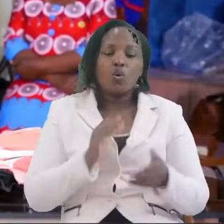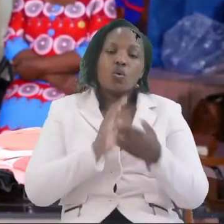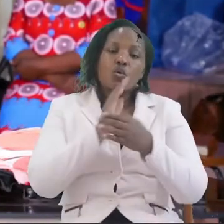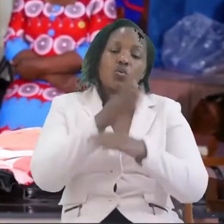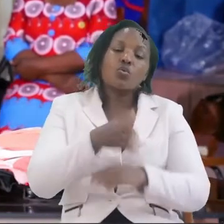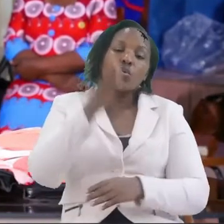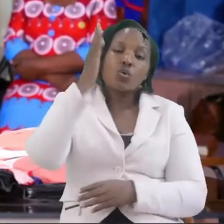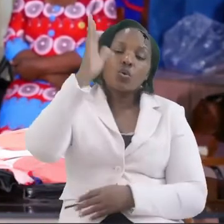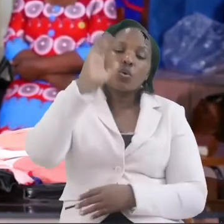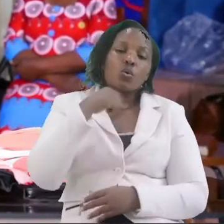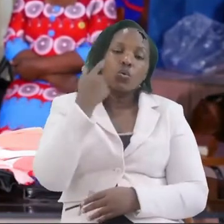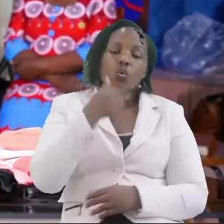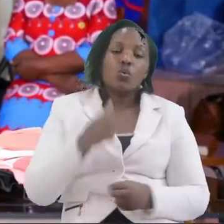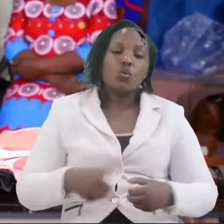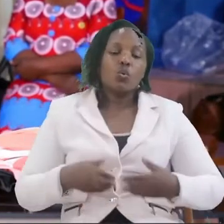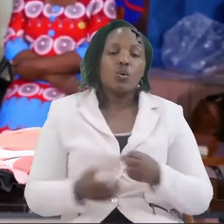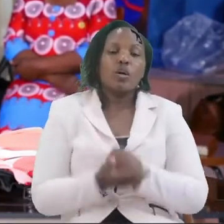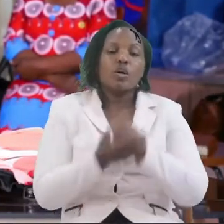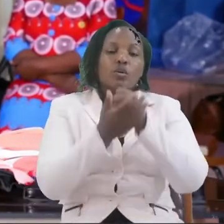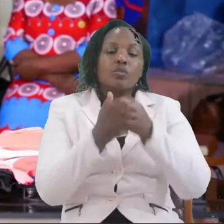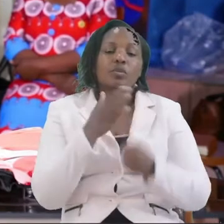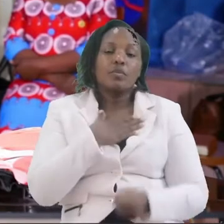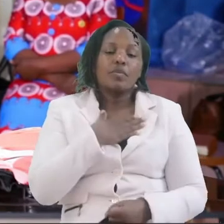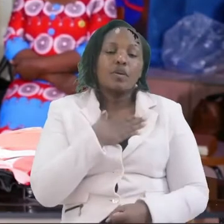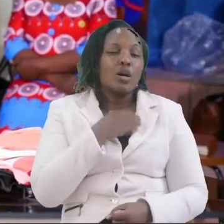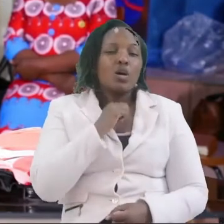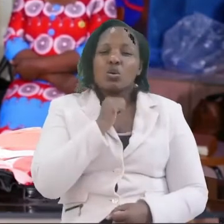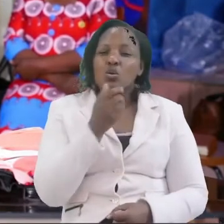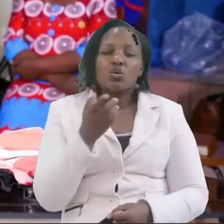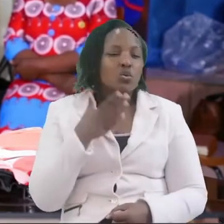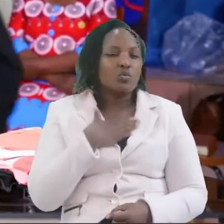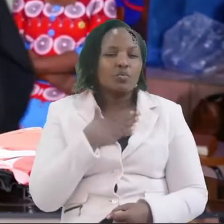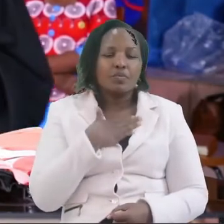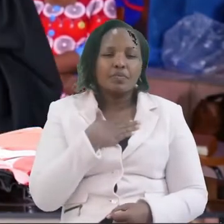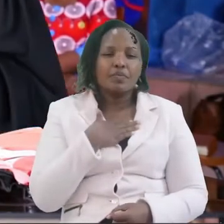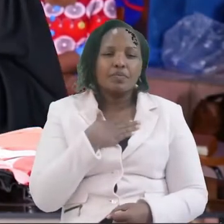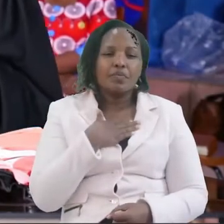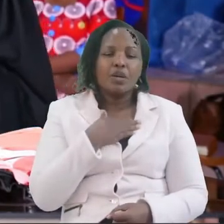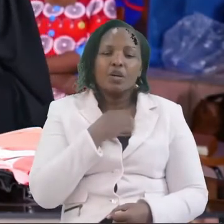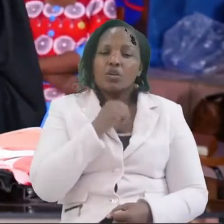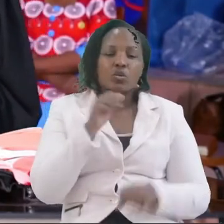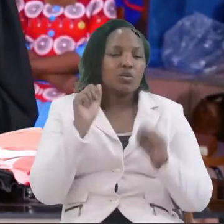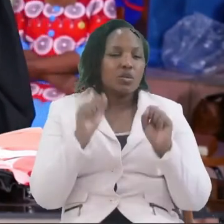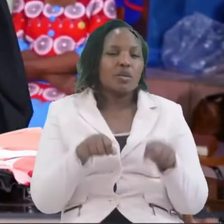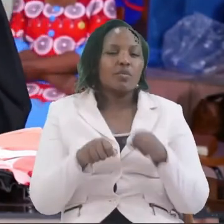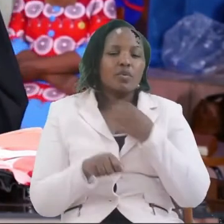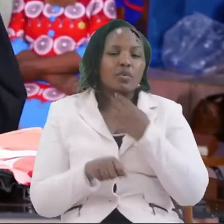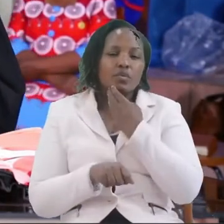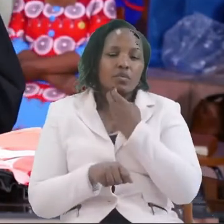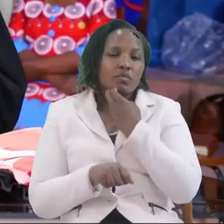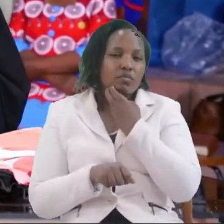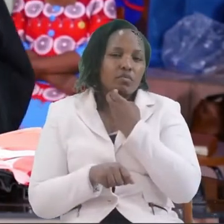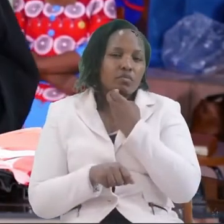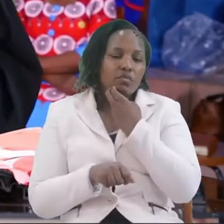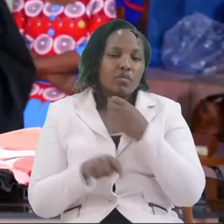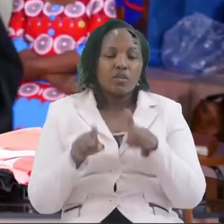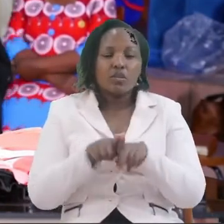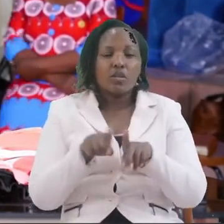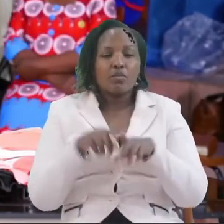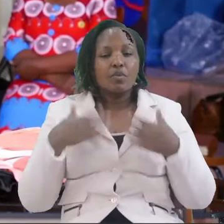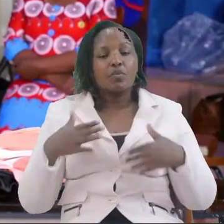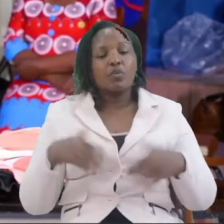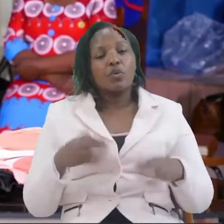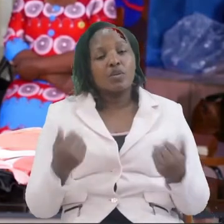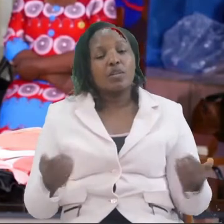Mungu ambaye ananisaidia. Sio yeye. Paul aliona yeye hawezi. Na kama binadamu kuna